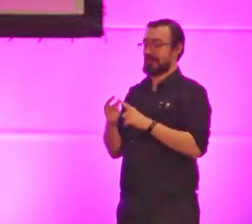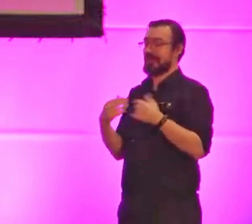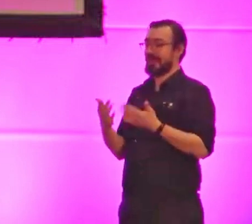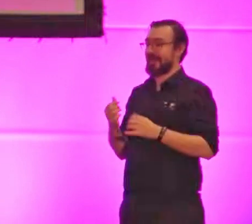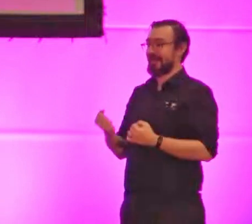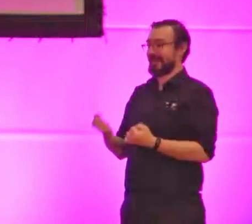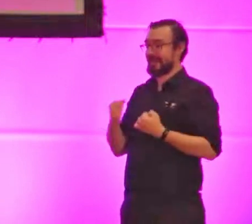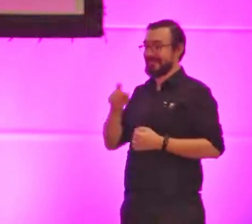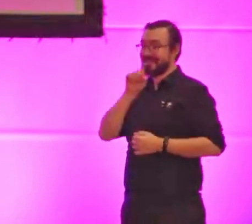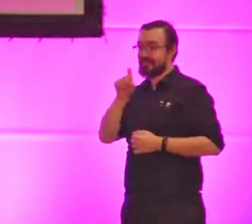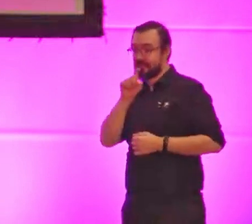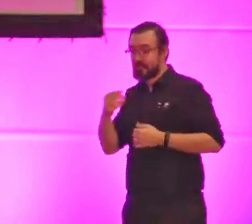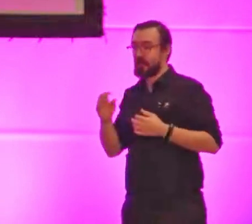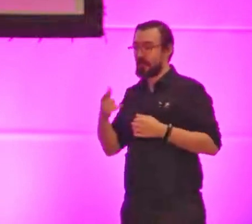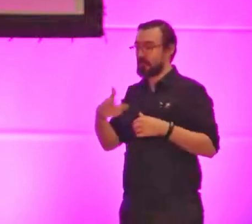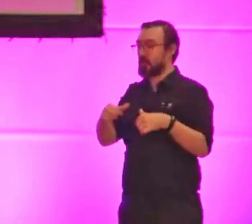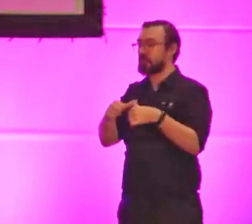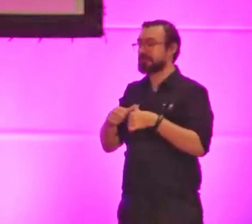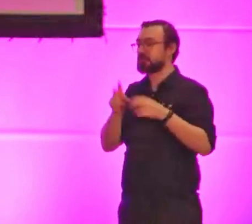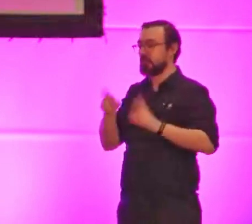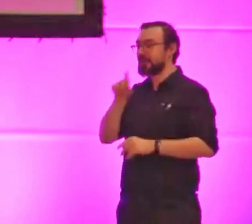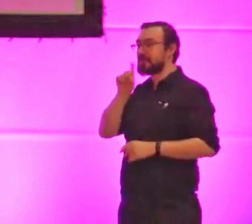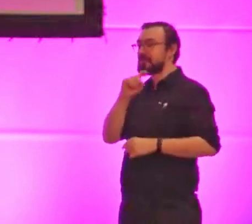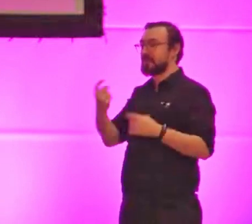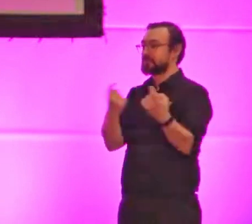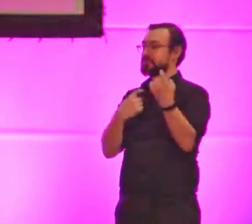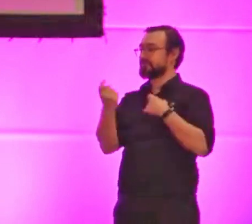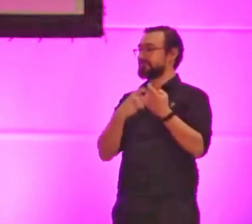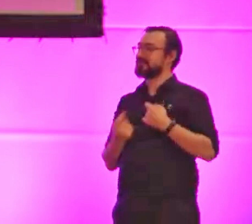en kraftig kritik av de organisationer som kritiserar dem.